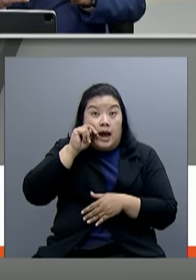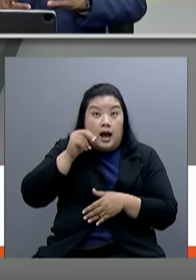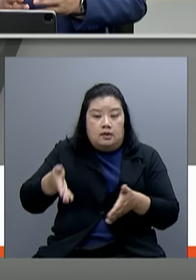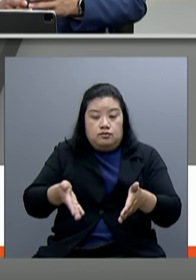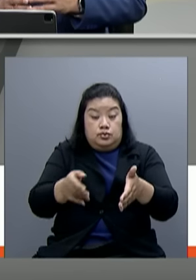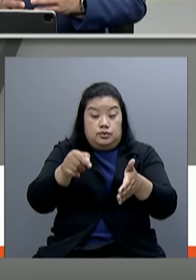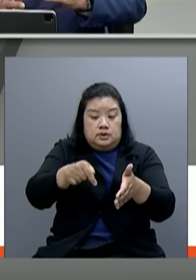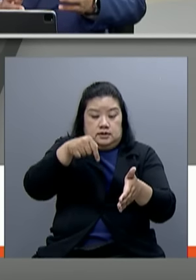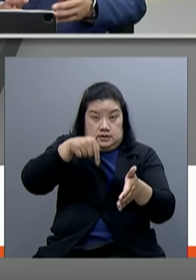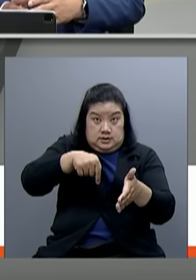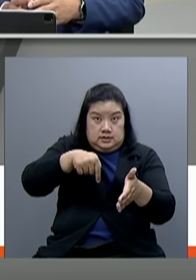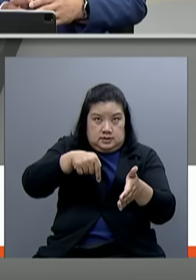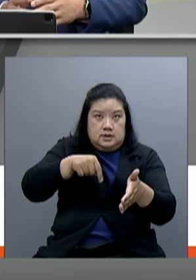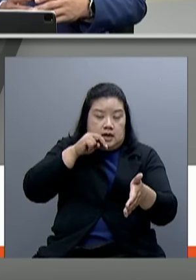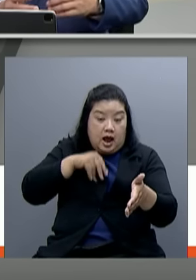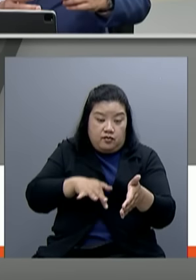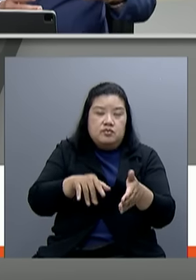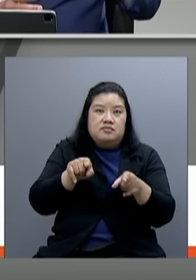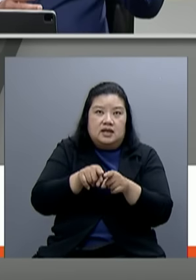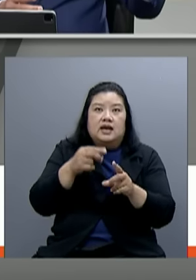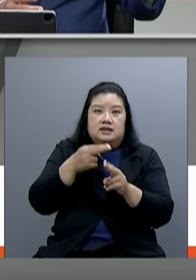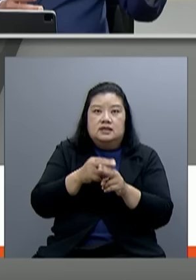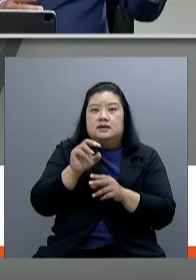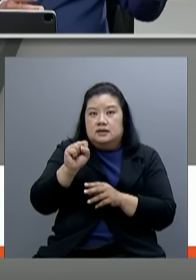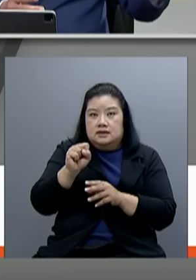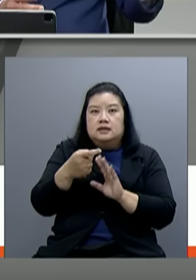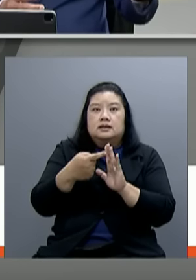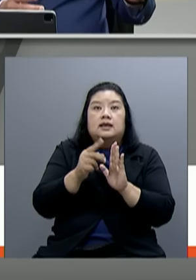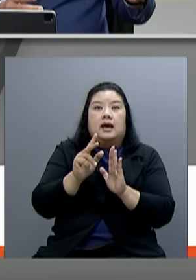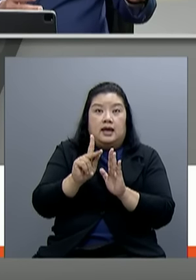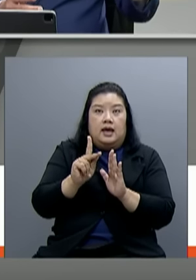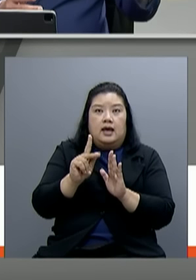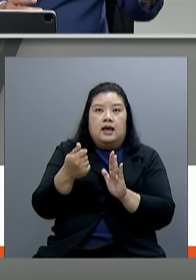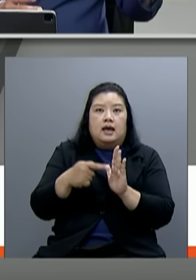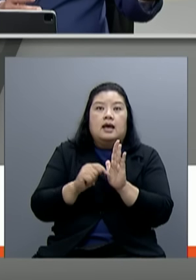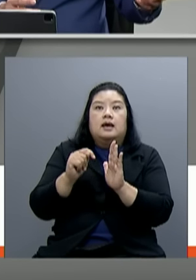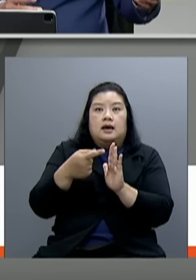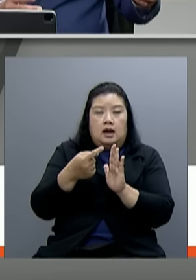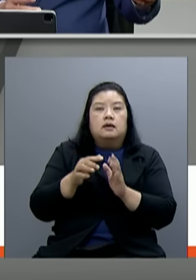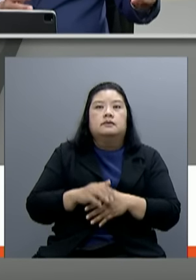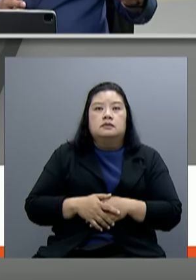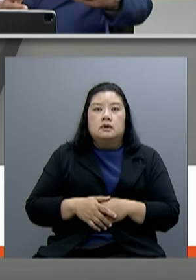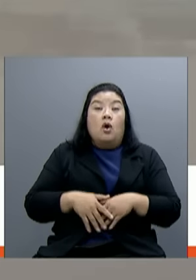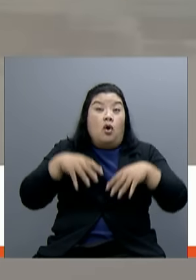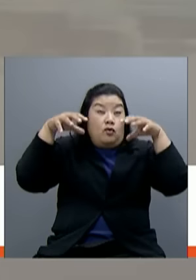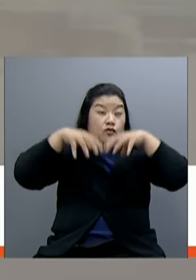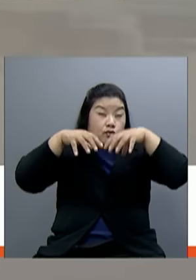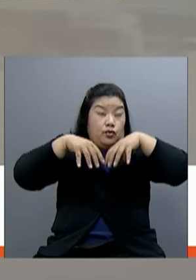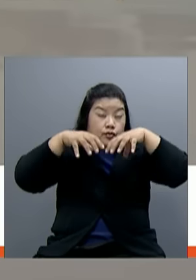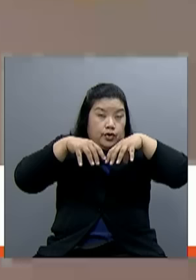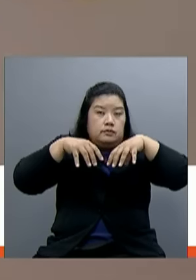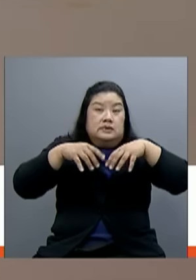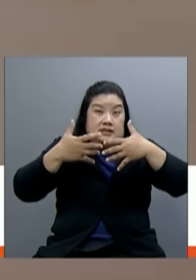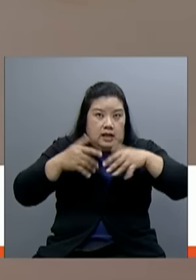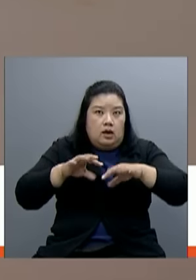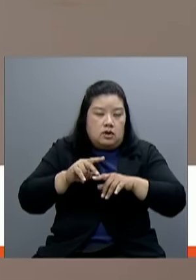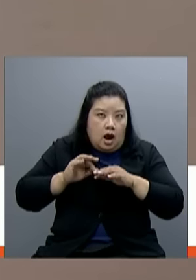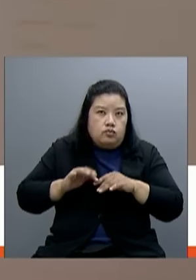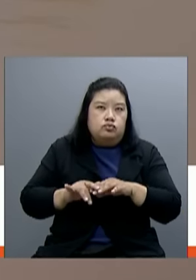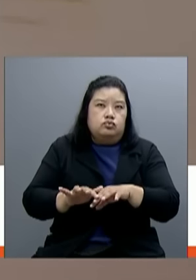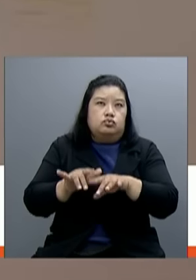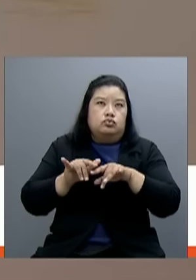แกกังเนี่ยเรามีการติดตามประเมินครับว่าปริมาณน้ำที่ฝนตกในช่วงที่ผ่านมา200กว่ามิลลิเมตรเนี่ยกำลังหลากลงมานะครับแล้วเราก็ใ